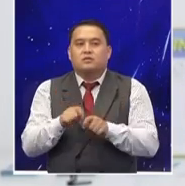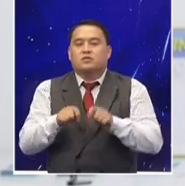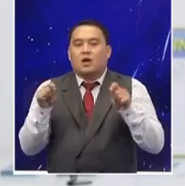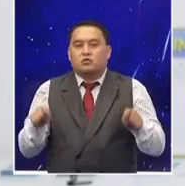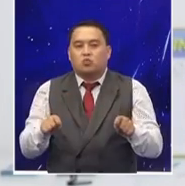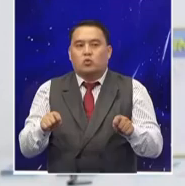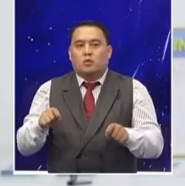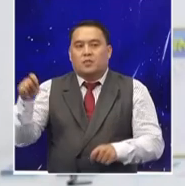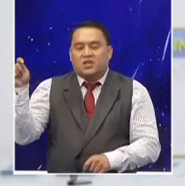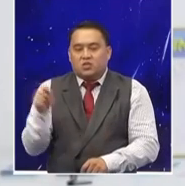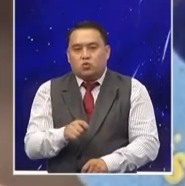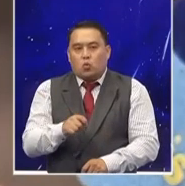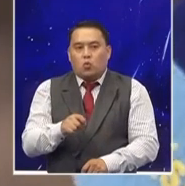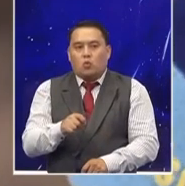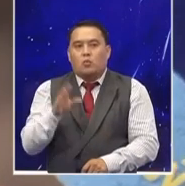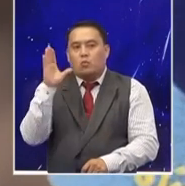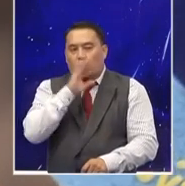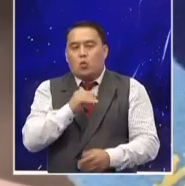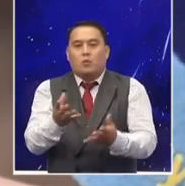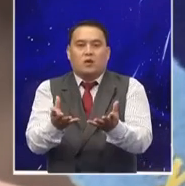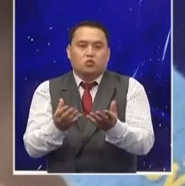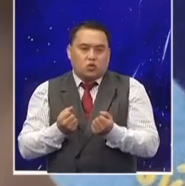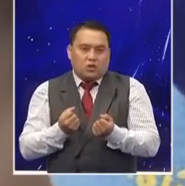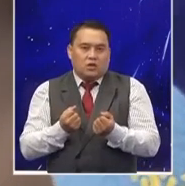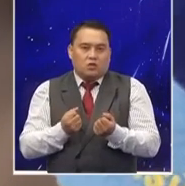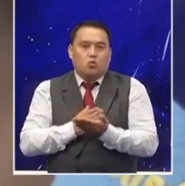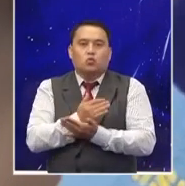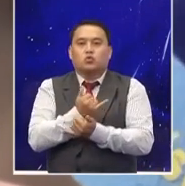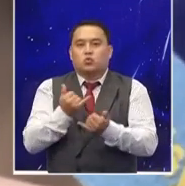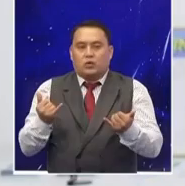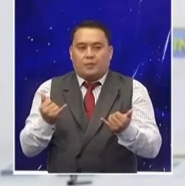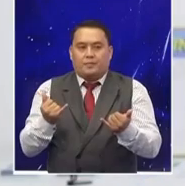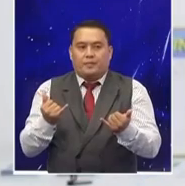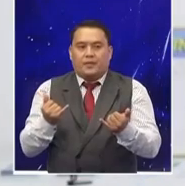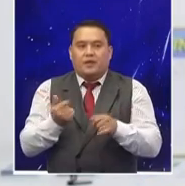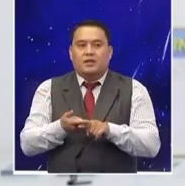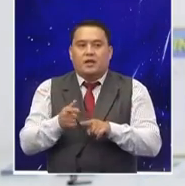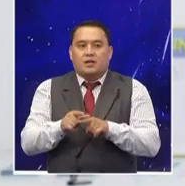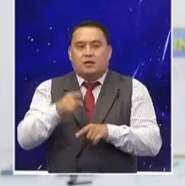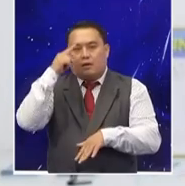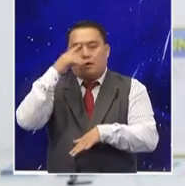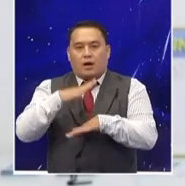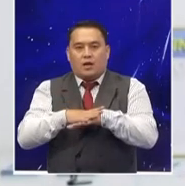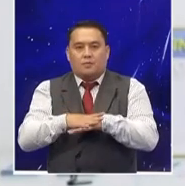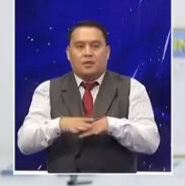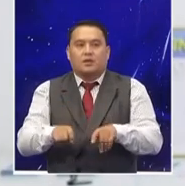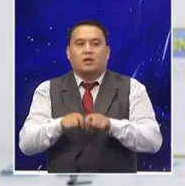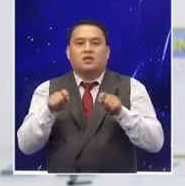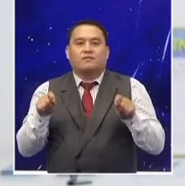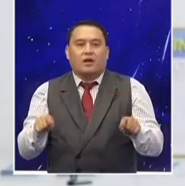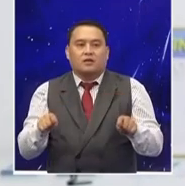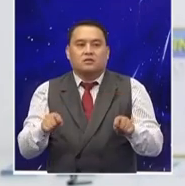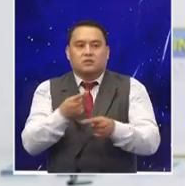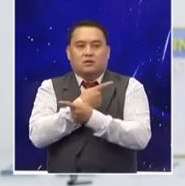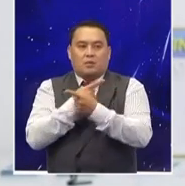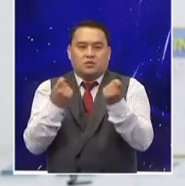народ пошел за ирина мог получить все свои услуги для этого до цели снаки акимата открывается в то же время хочу сообщить